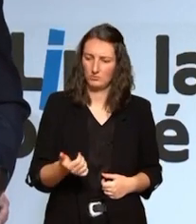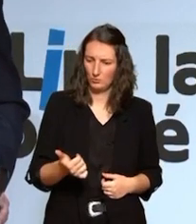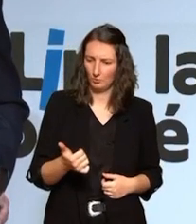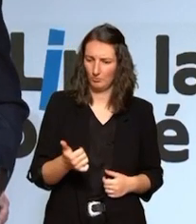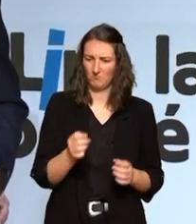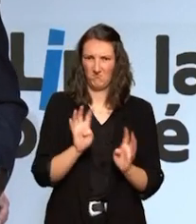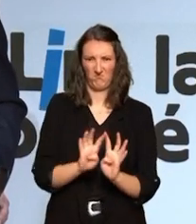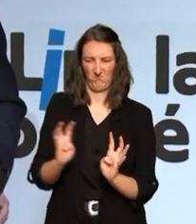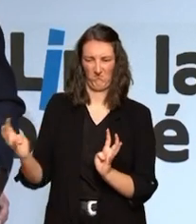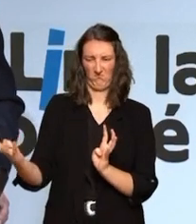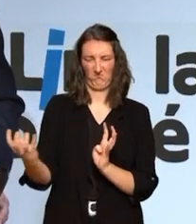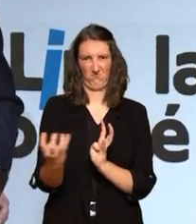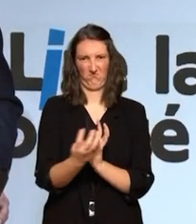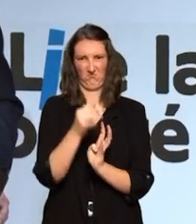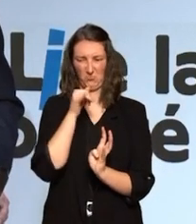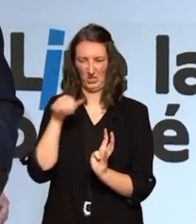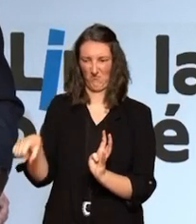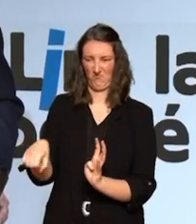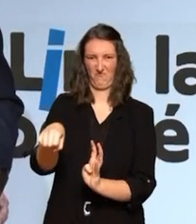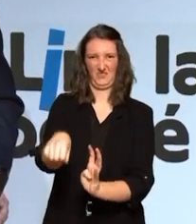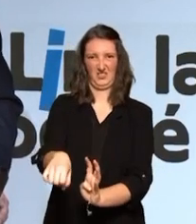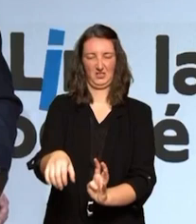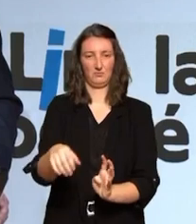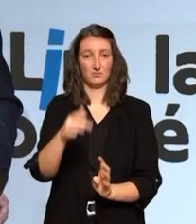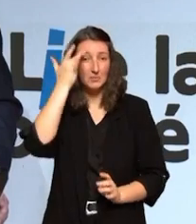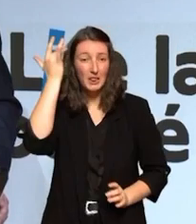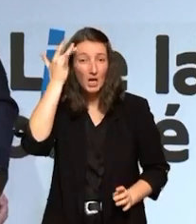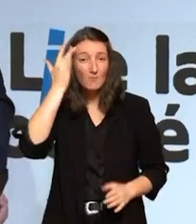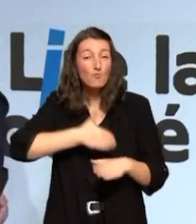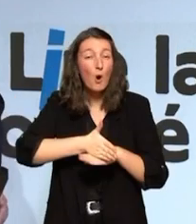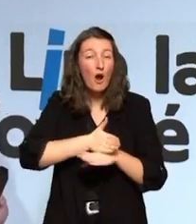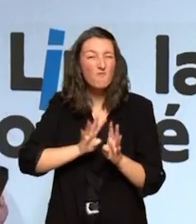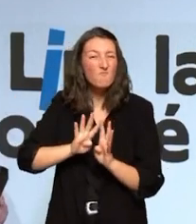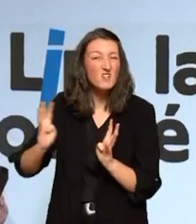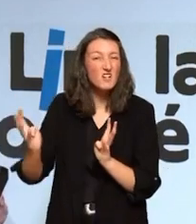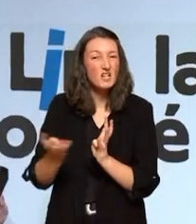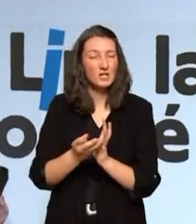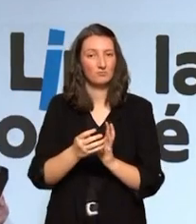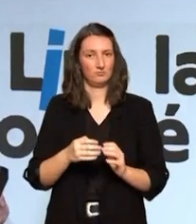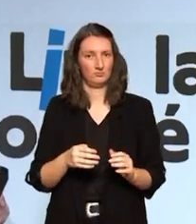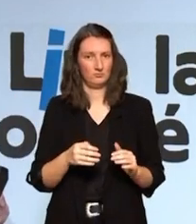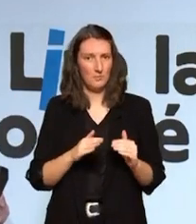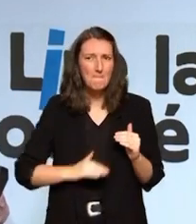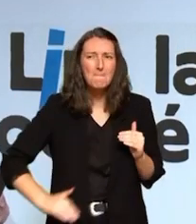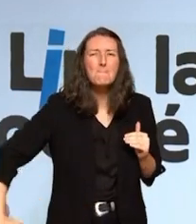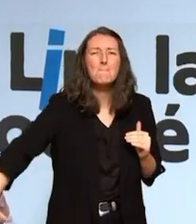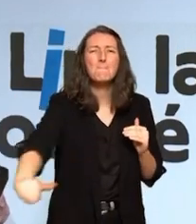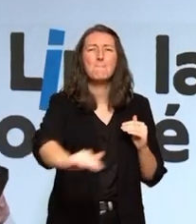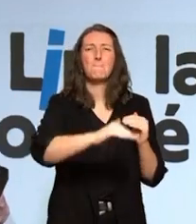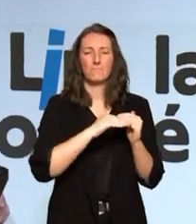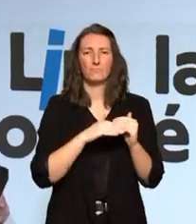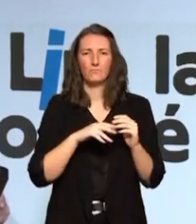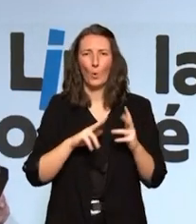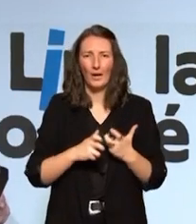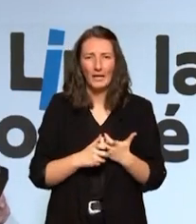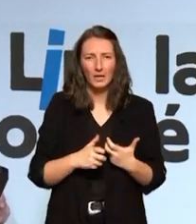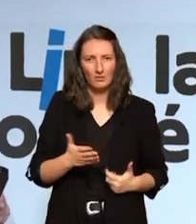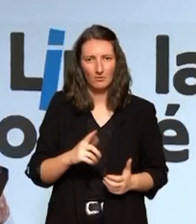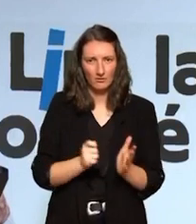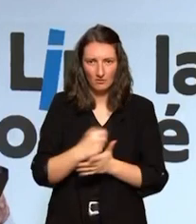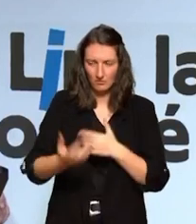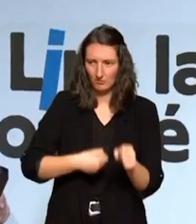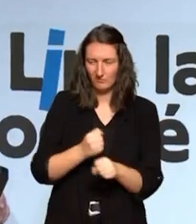cabane en plein été, une cabane en bois, dans les grandes plaines hongroises, en